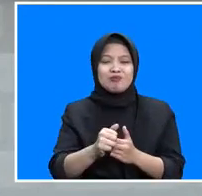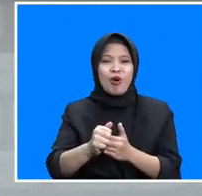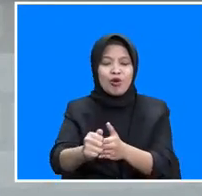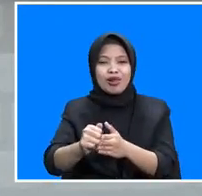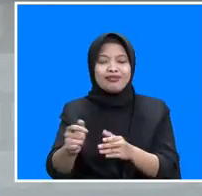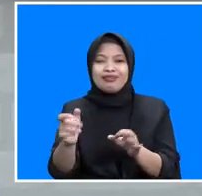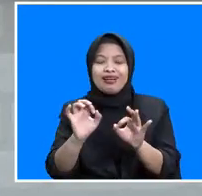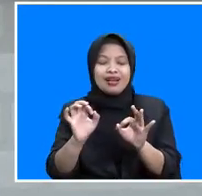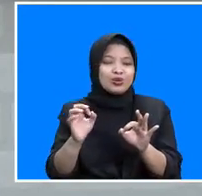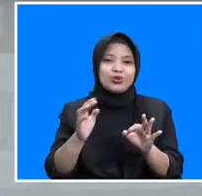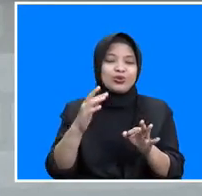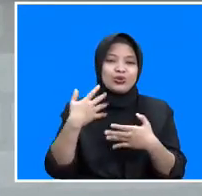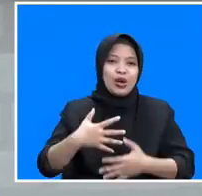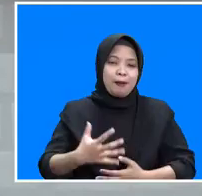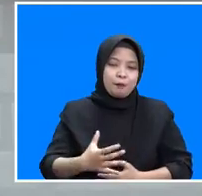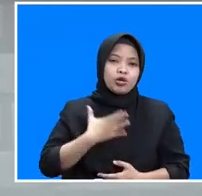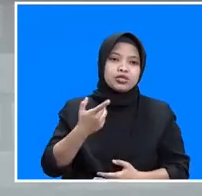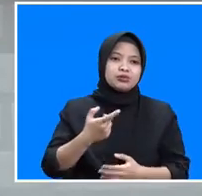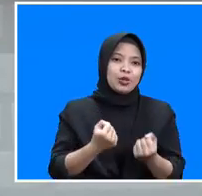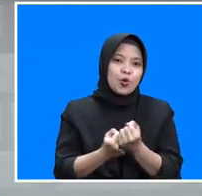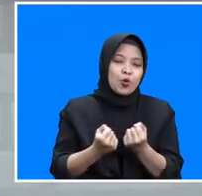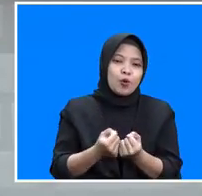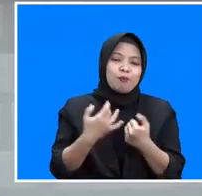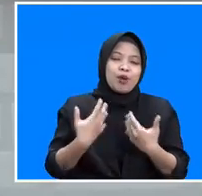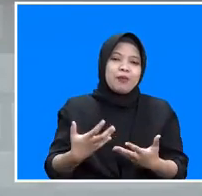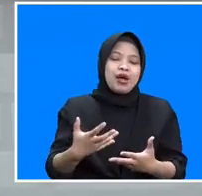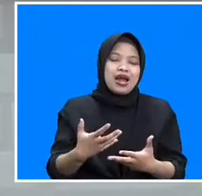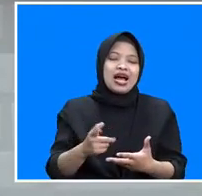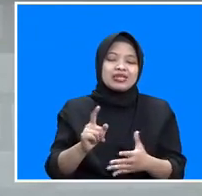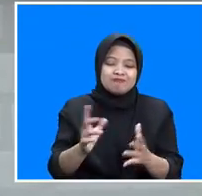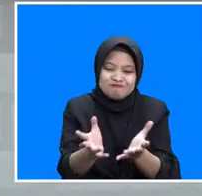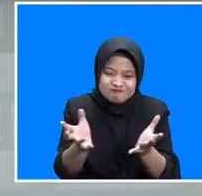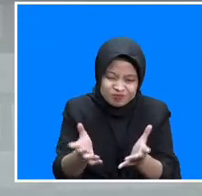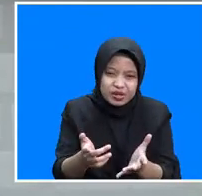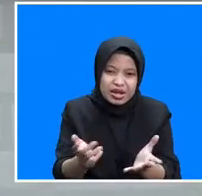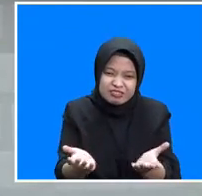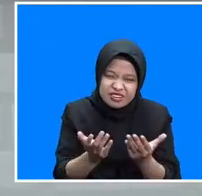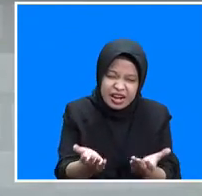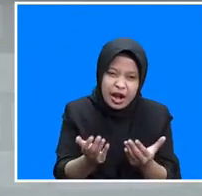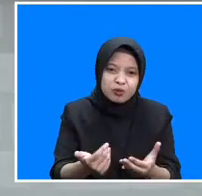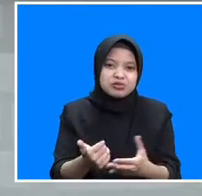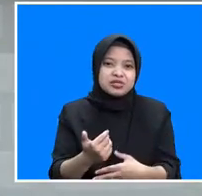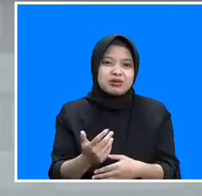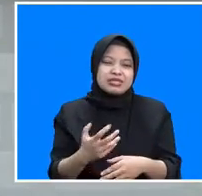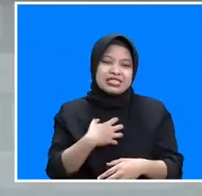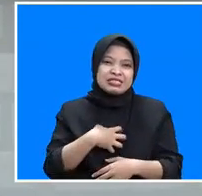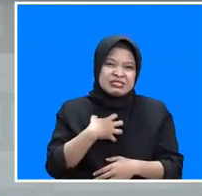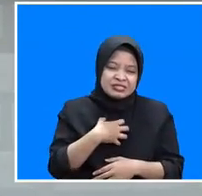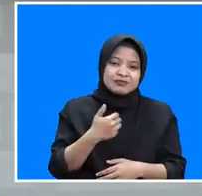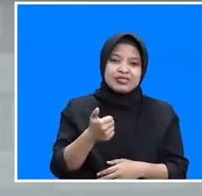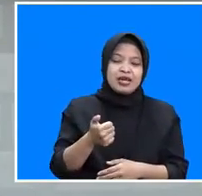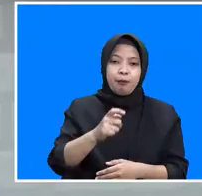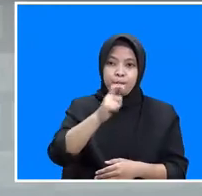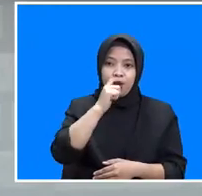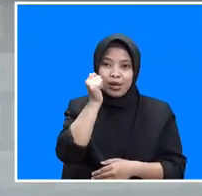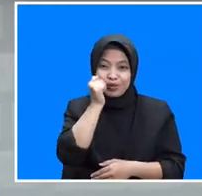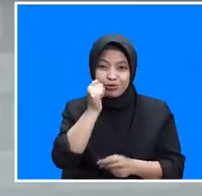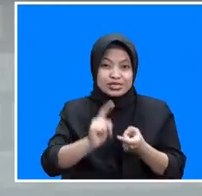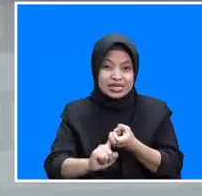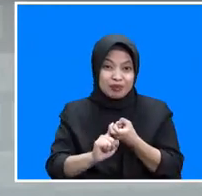tapi sosial emosional dulu yang didukung dan juga lakukan, dan ini sangat penting sekali. Mudah-mudahan sahabat Dikbud, terutama Bapak Ibu